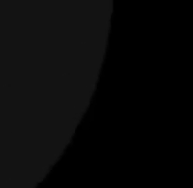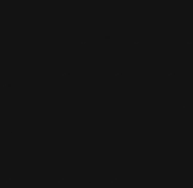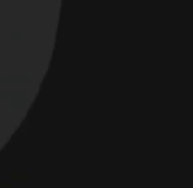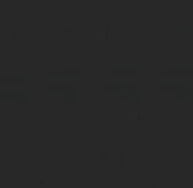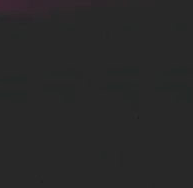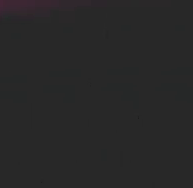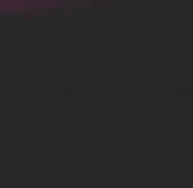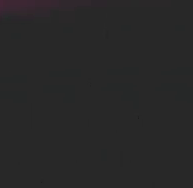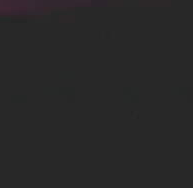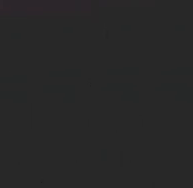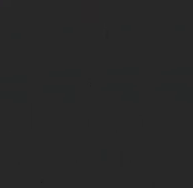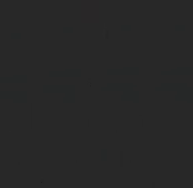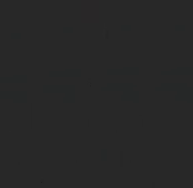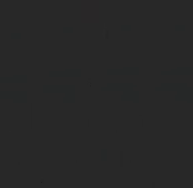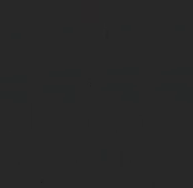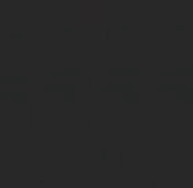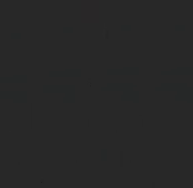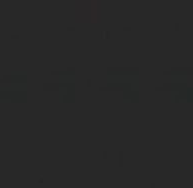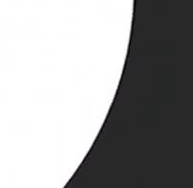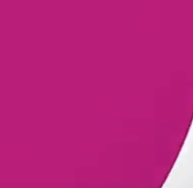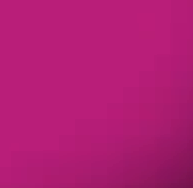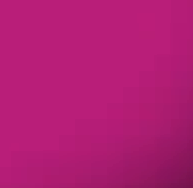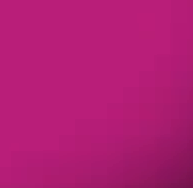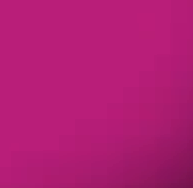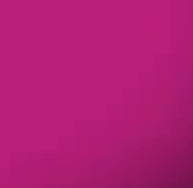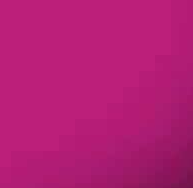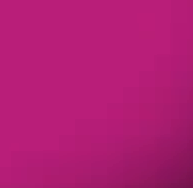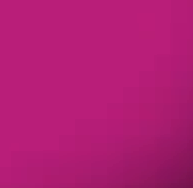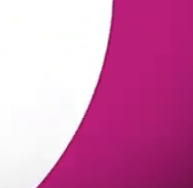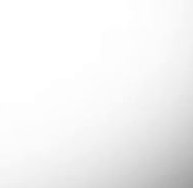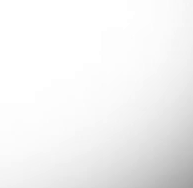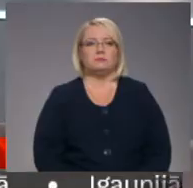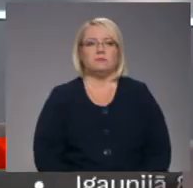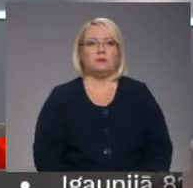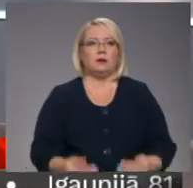Re, visi ēters ir te!